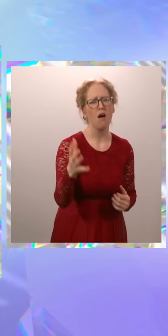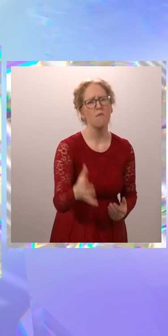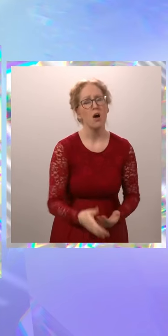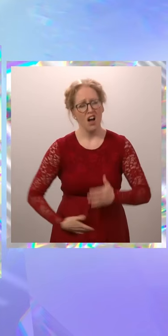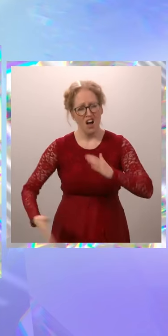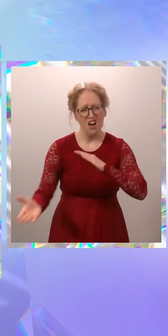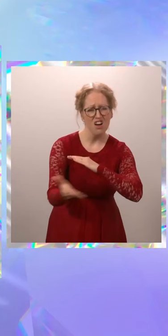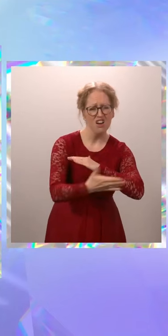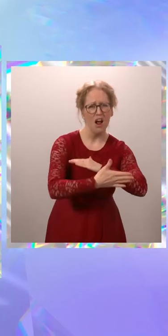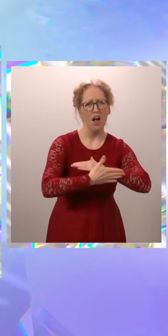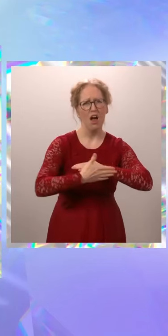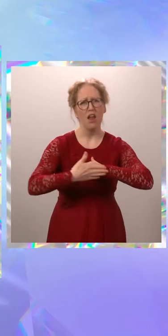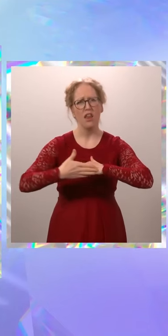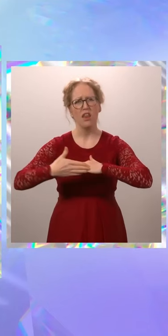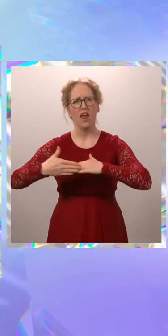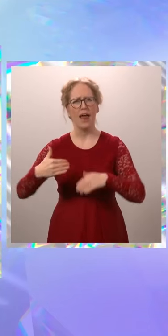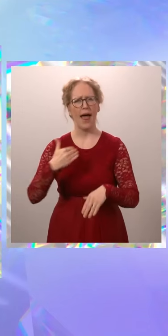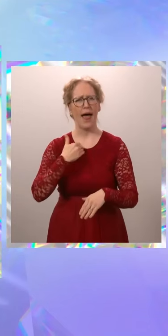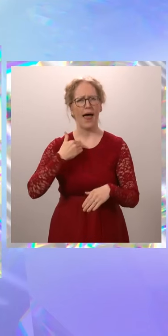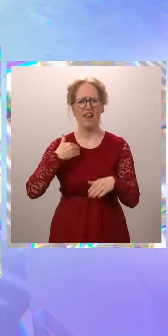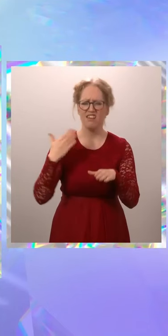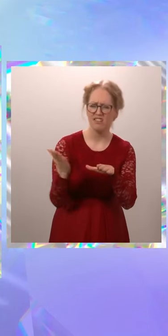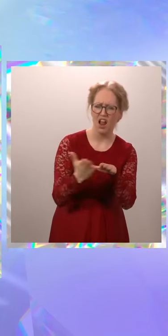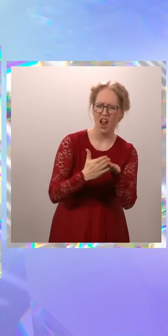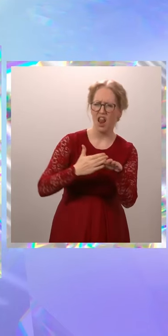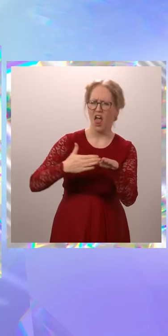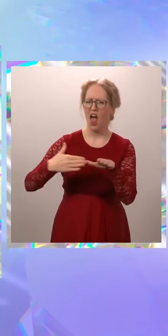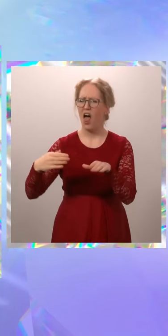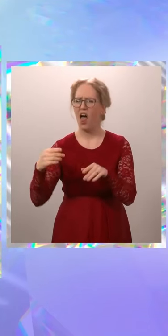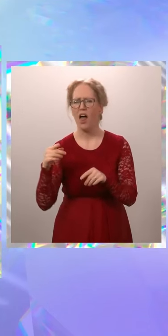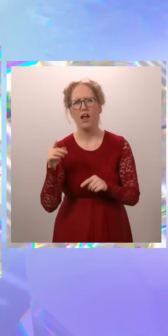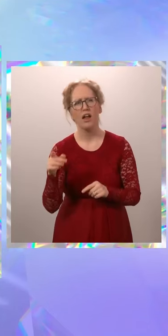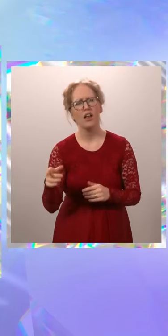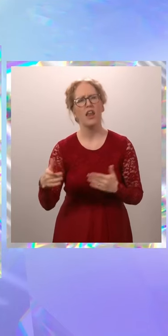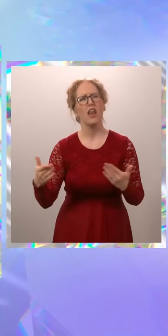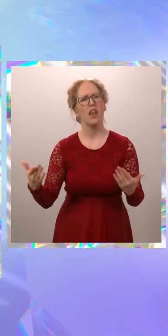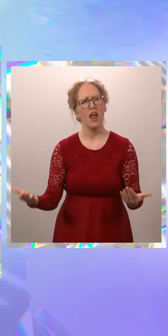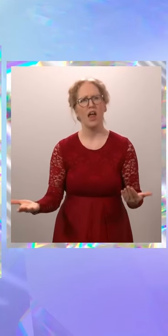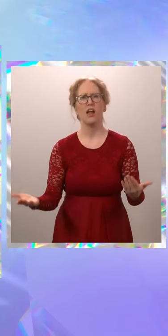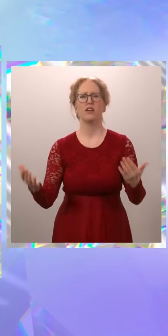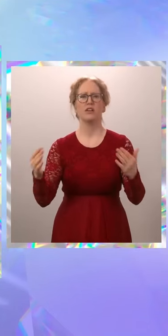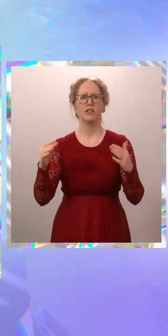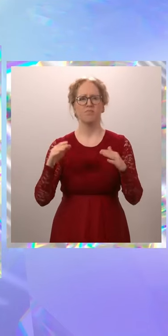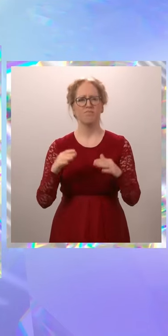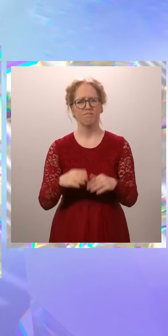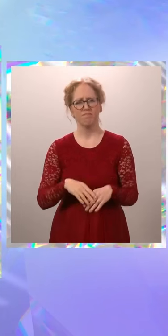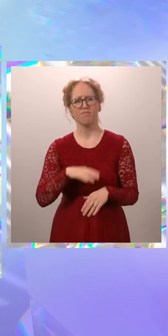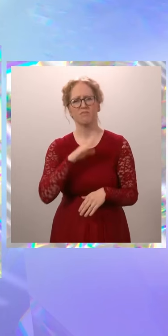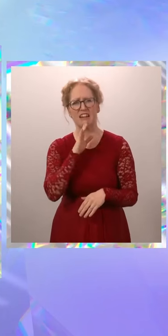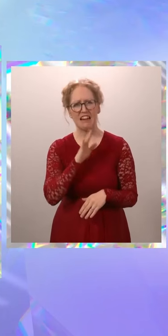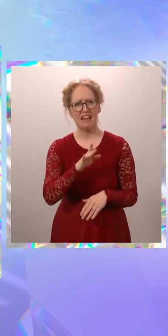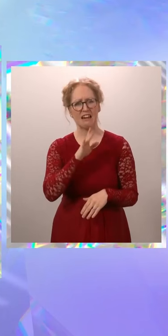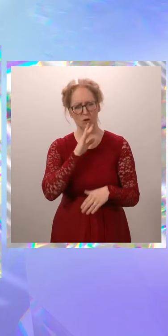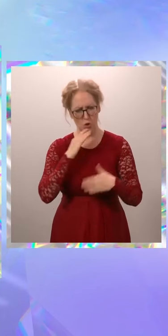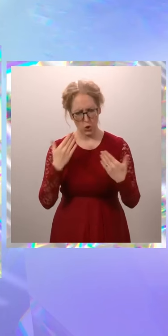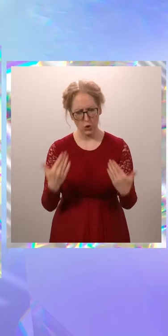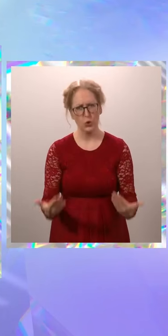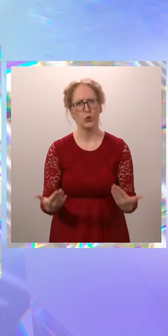Rannalta äänisen lahden, kelle nyt kertoa saan.